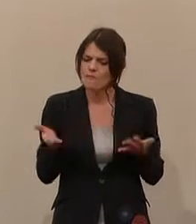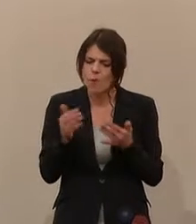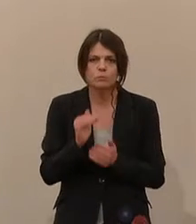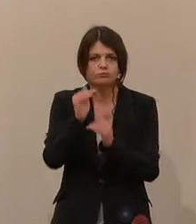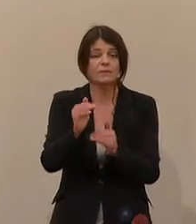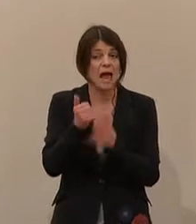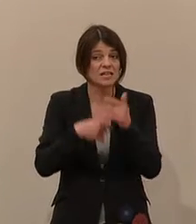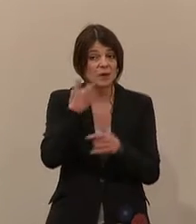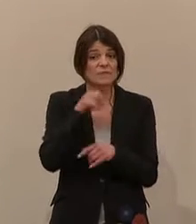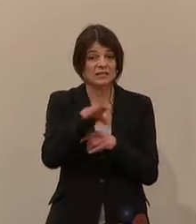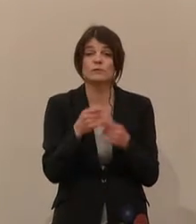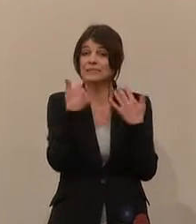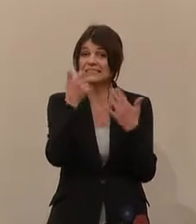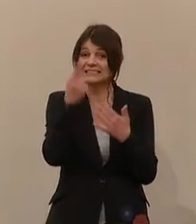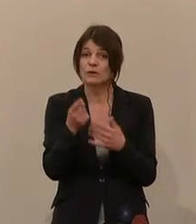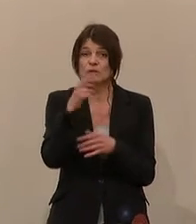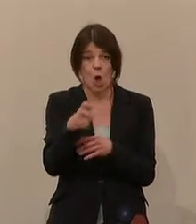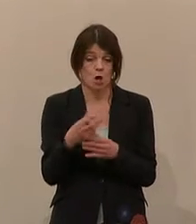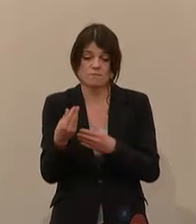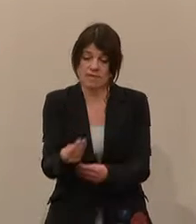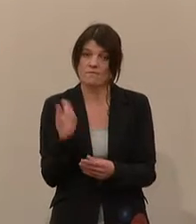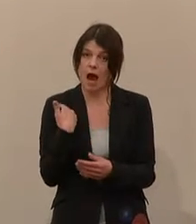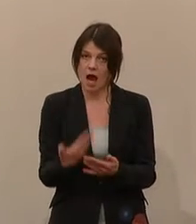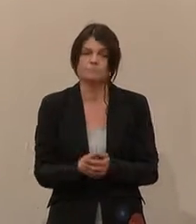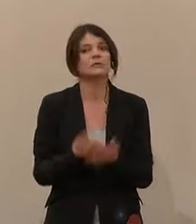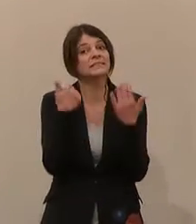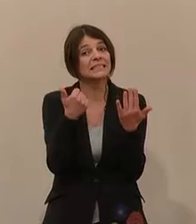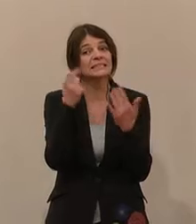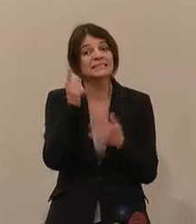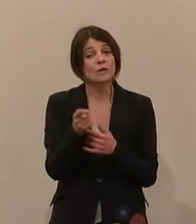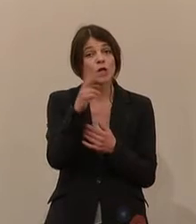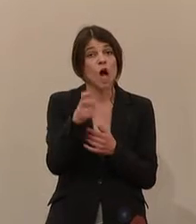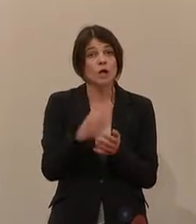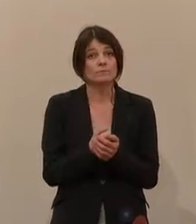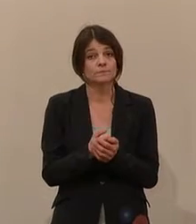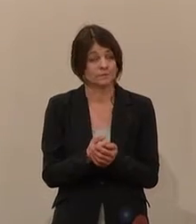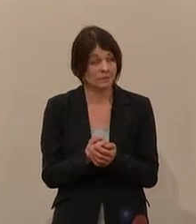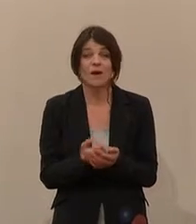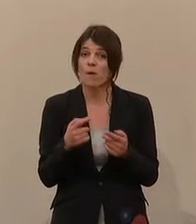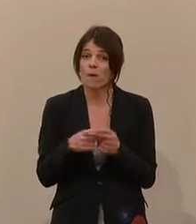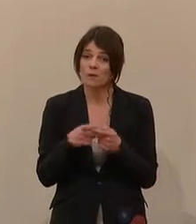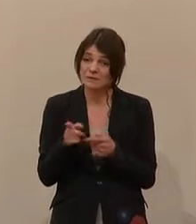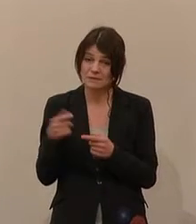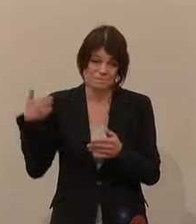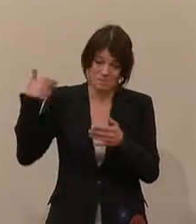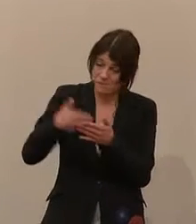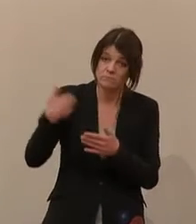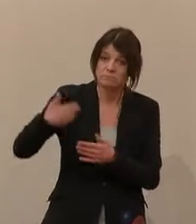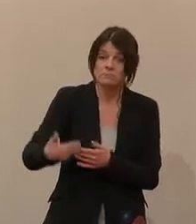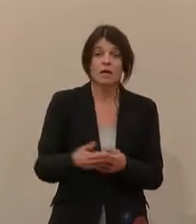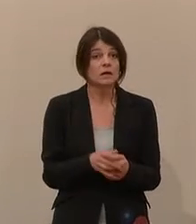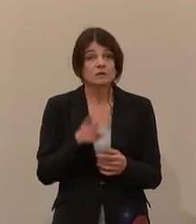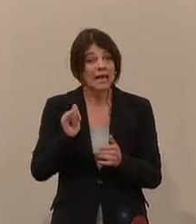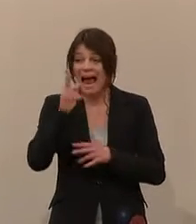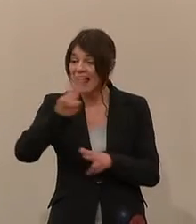Jahr 2014 von 60.000 Euro gehabt. 60.000 Euro heuer aktuell und die ganze Zeit bis seitdem keine